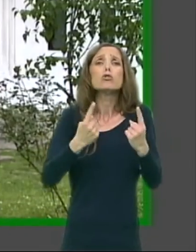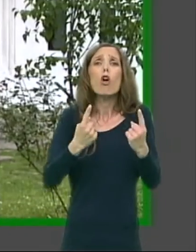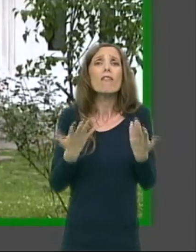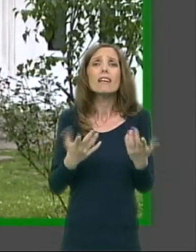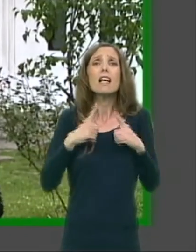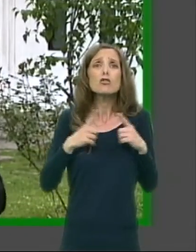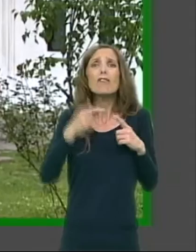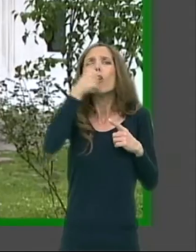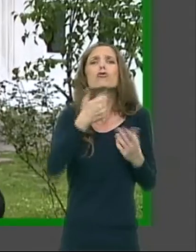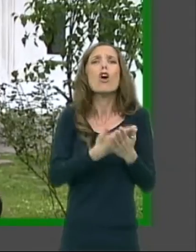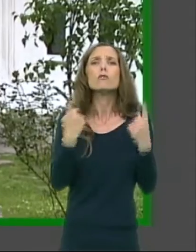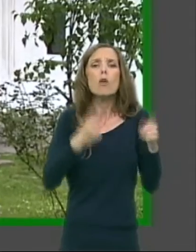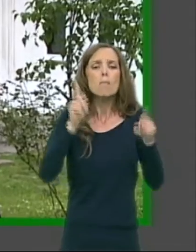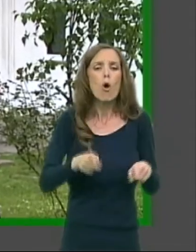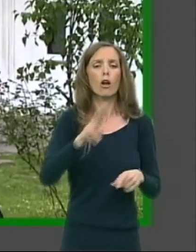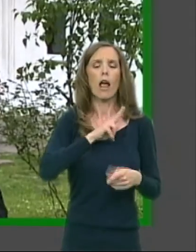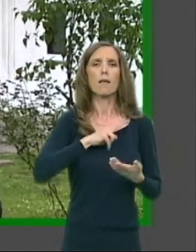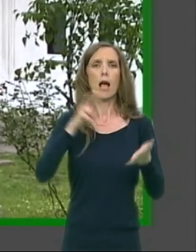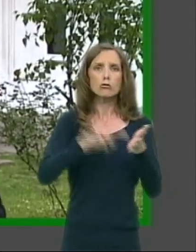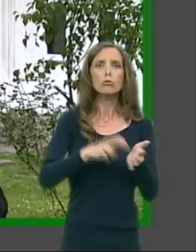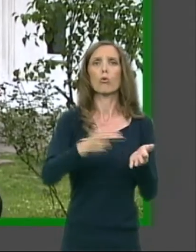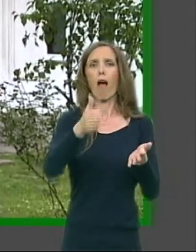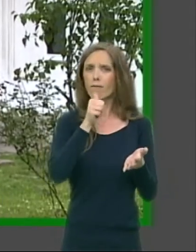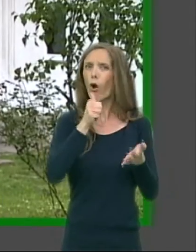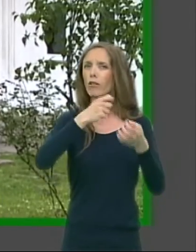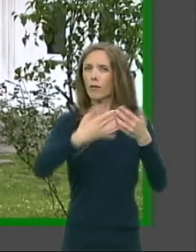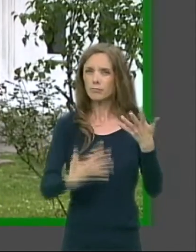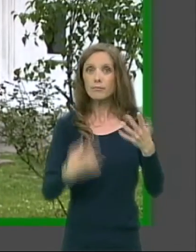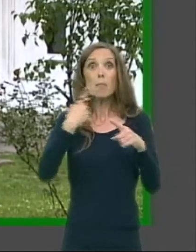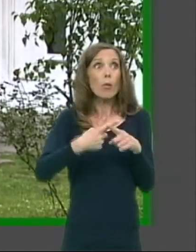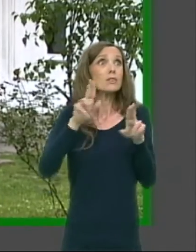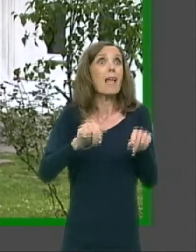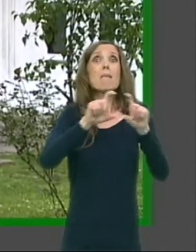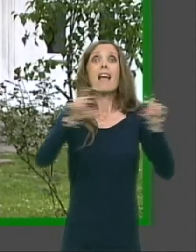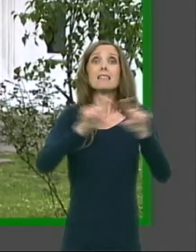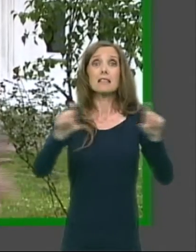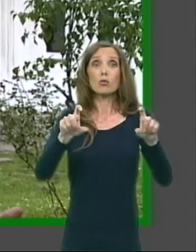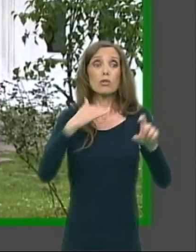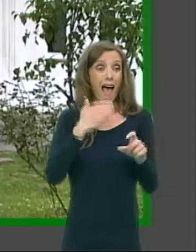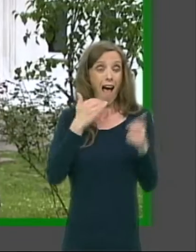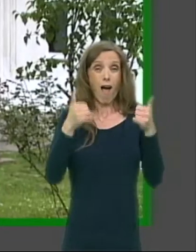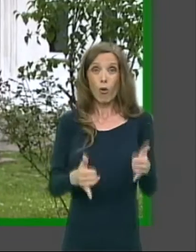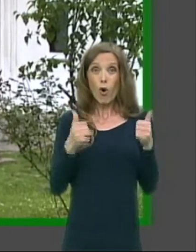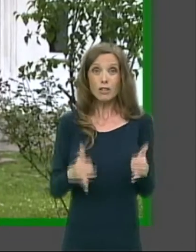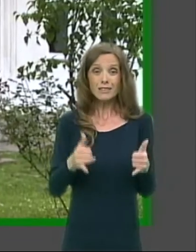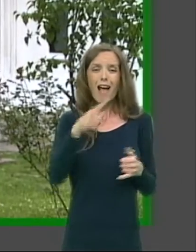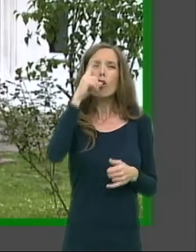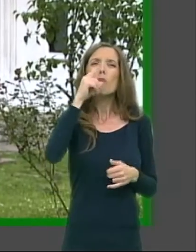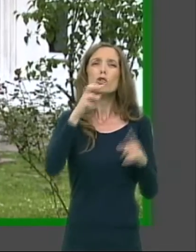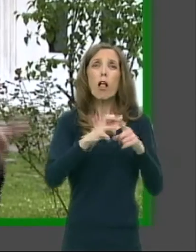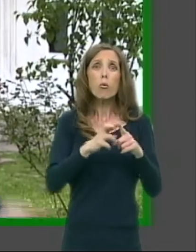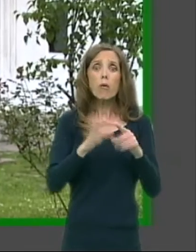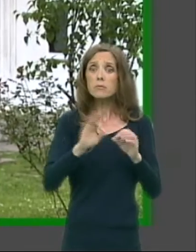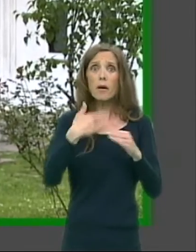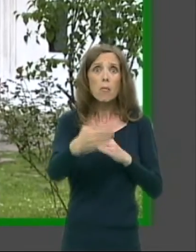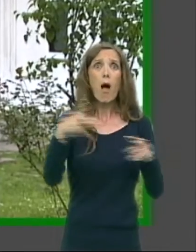sredinama jeste da obezbedite infrastrukturu i da obezbedite institucije. Ako vi sada u ovom trenutku u opštini Ljubovija